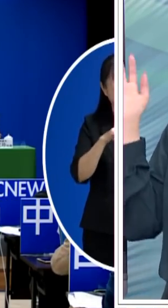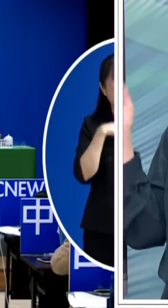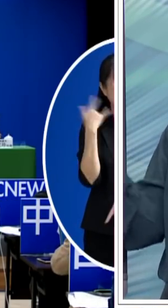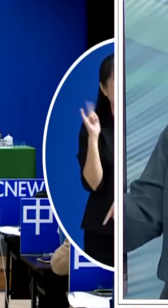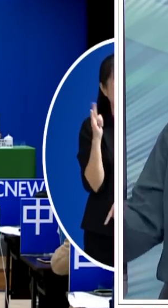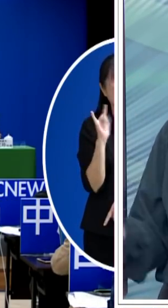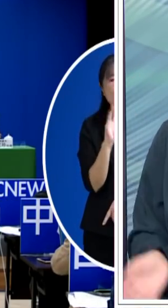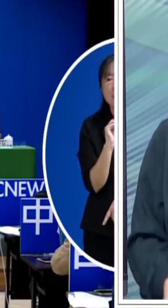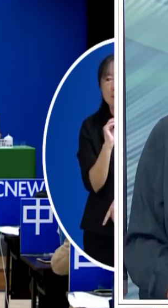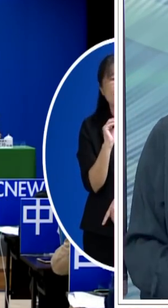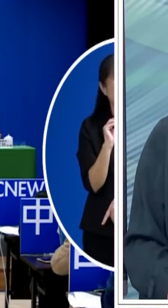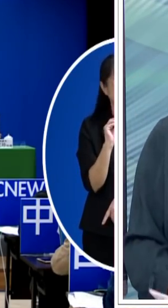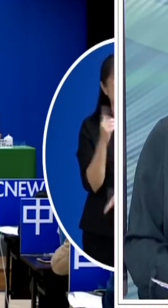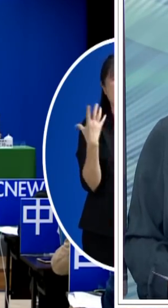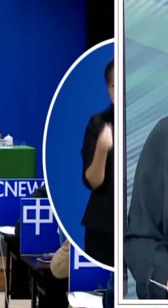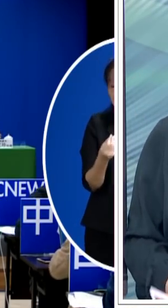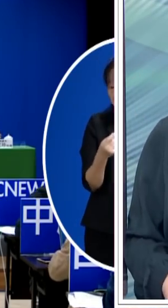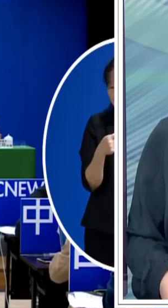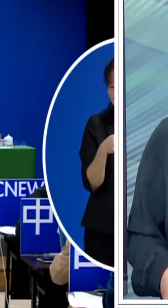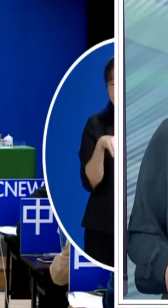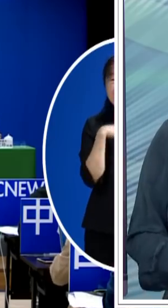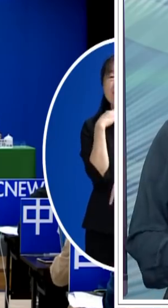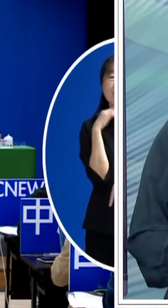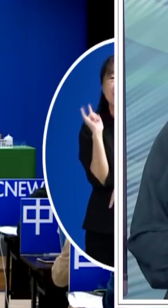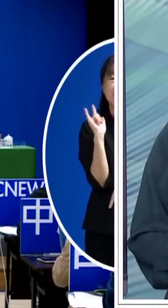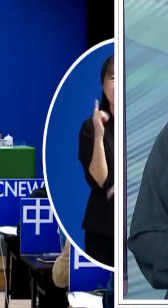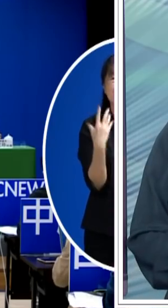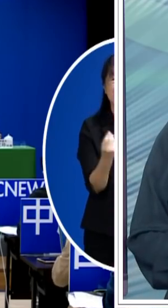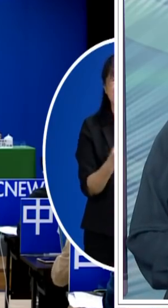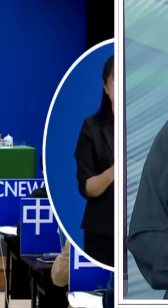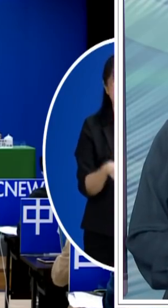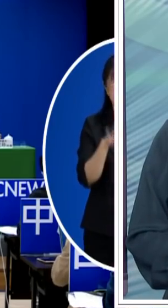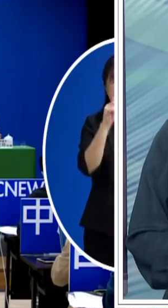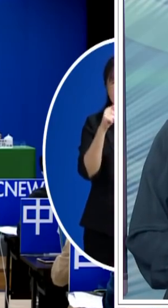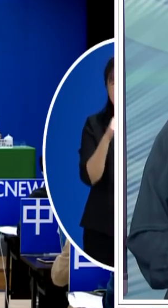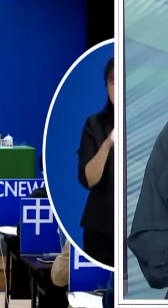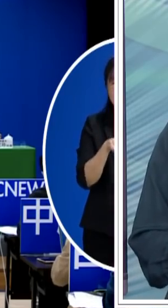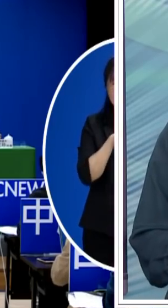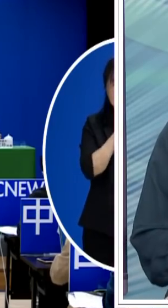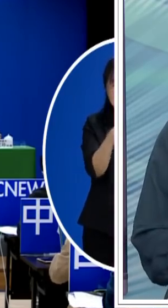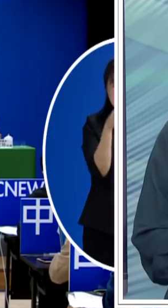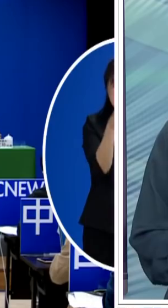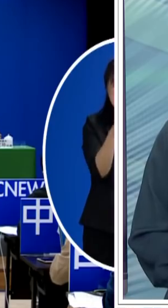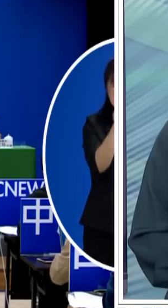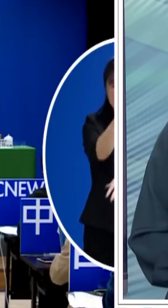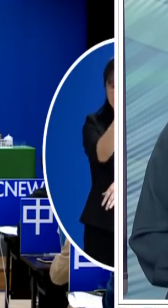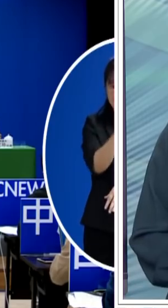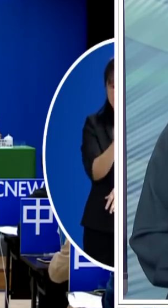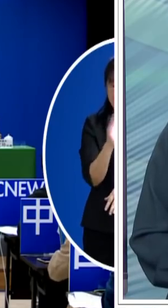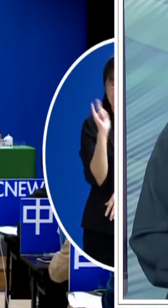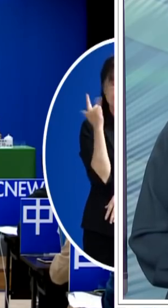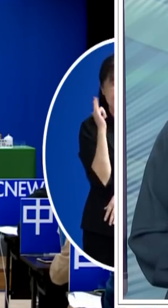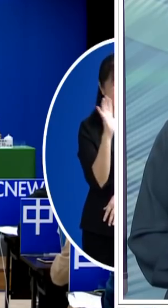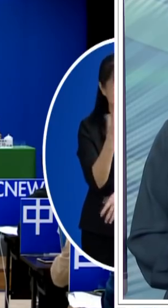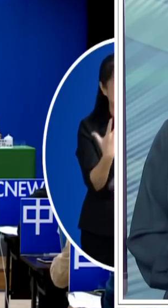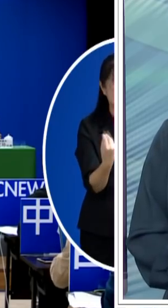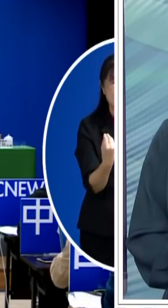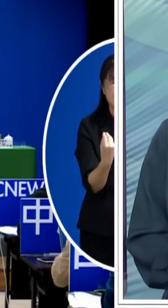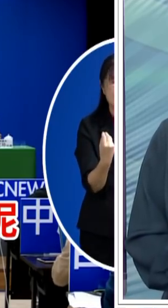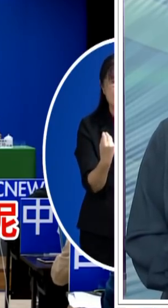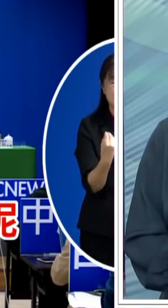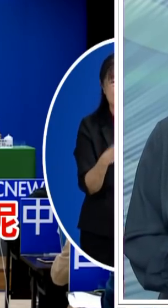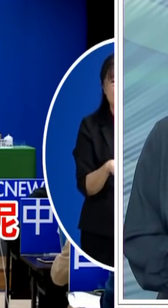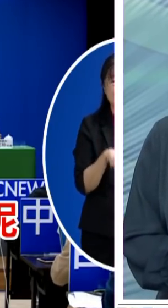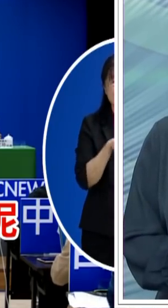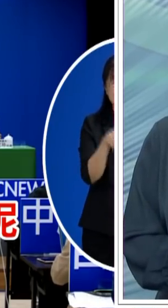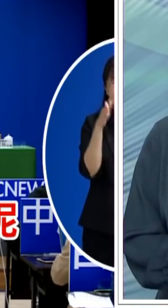子的一个消息面呐。 高端疫苗，我觉得李秉颖自己也很清楚了，在台湾就是已经失败了嘛。他打第一针大概